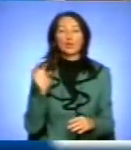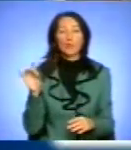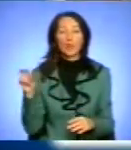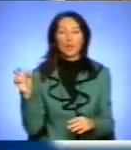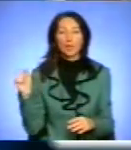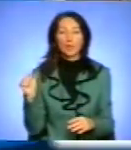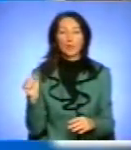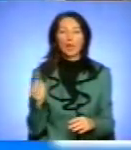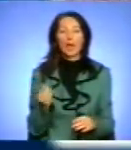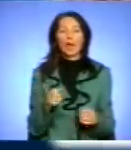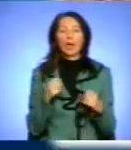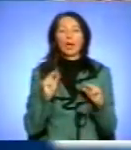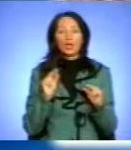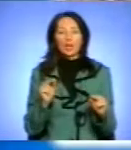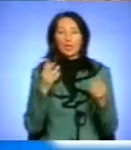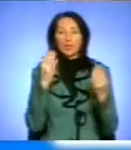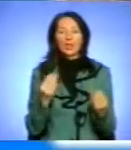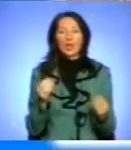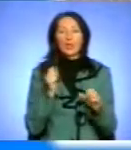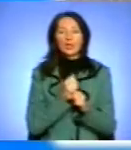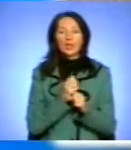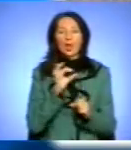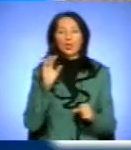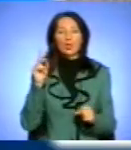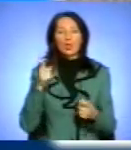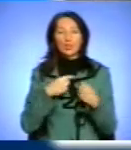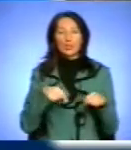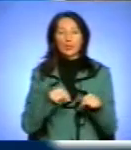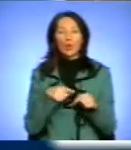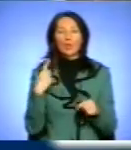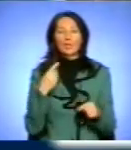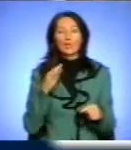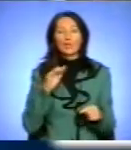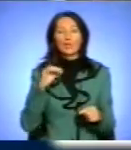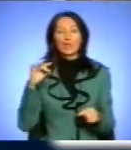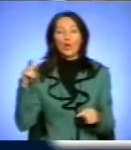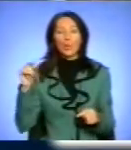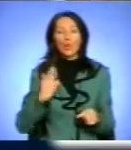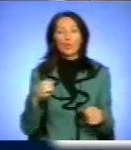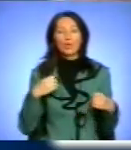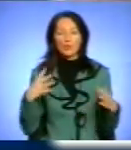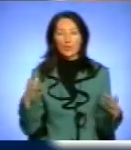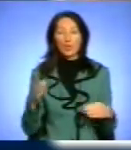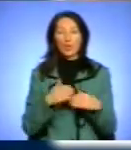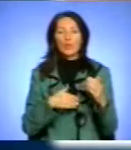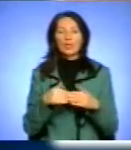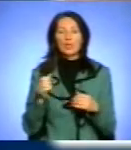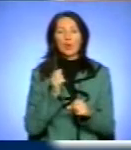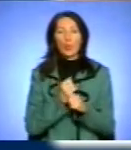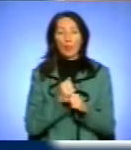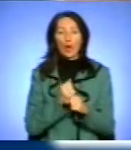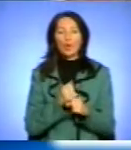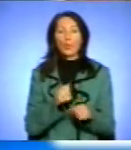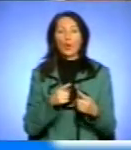З нагоди Дня працівника соціальної сфери в обласній філармонії відбулися урочистості. З професійним святом працівників установ праці та